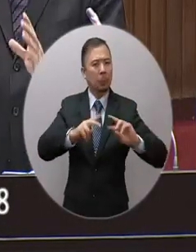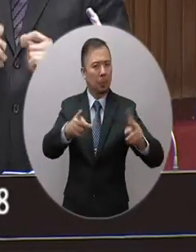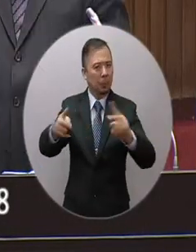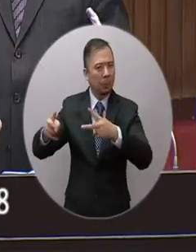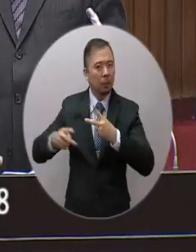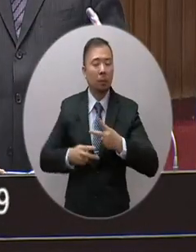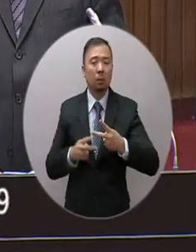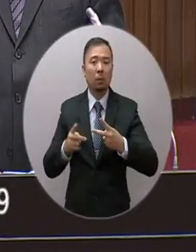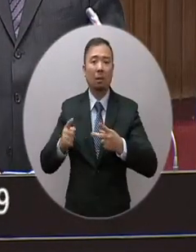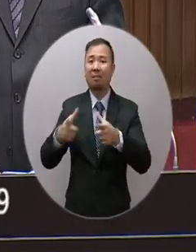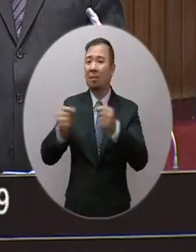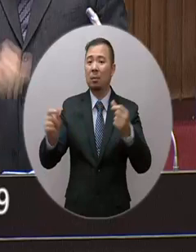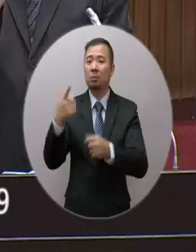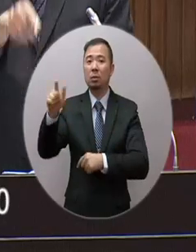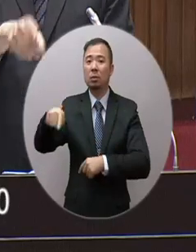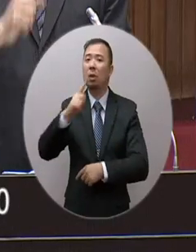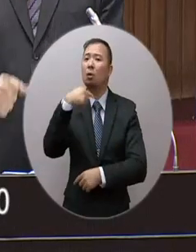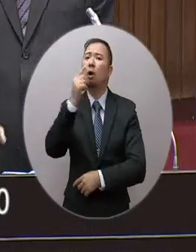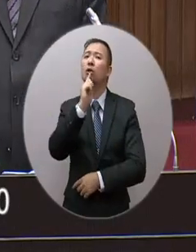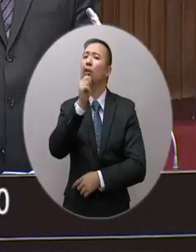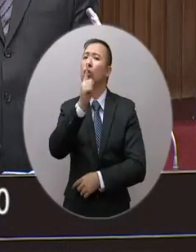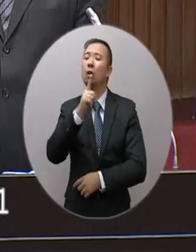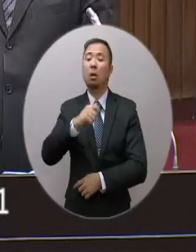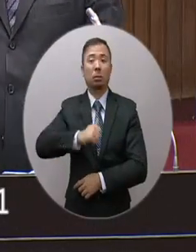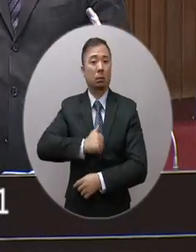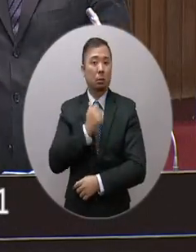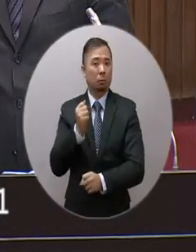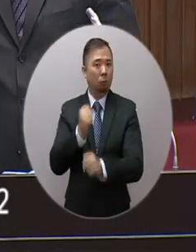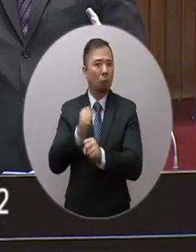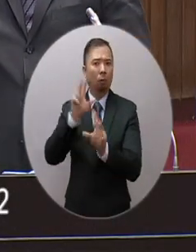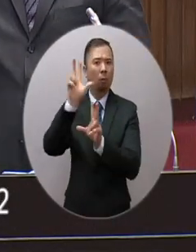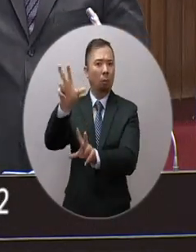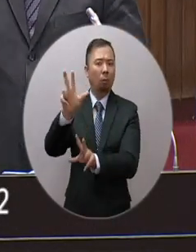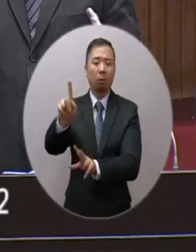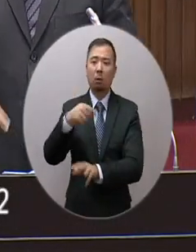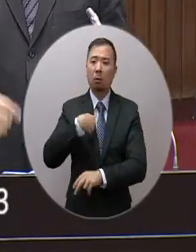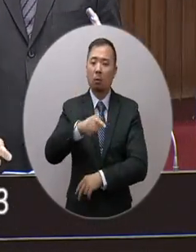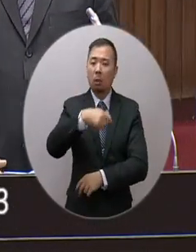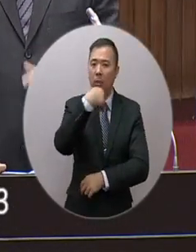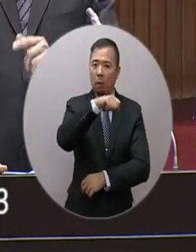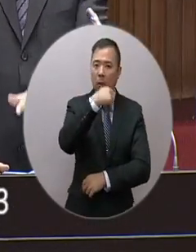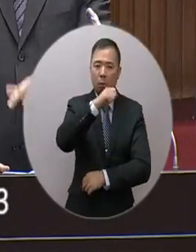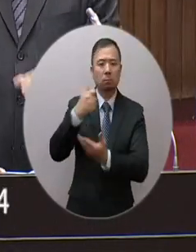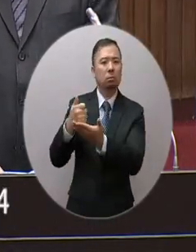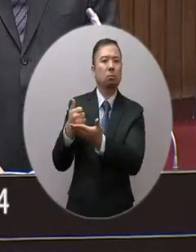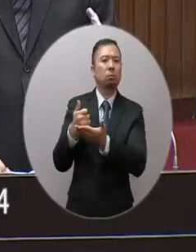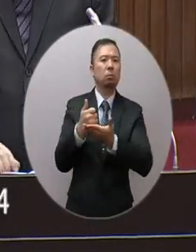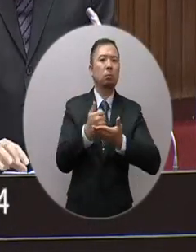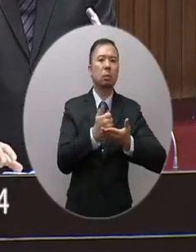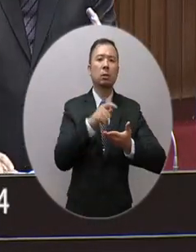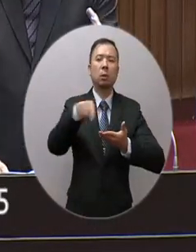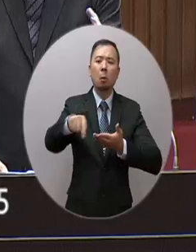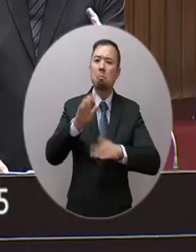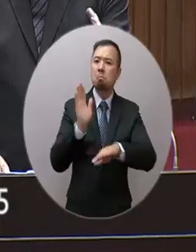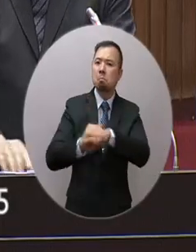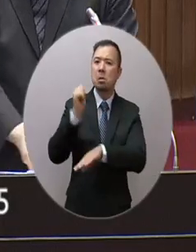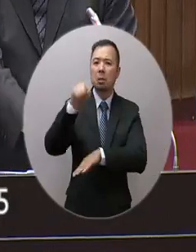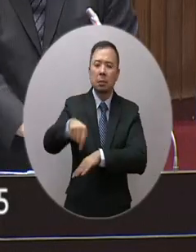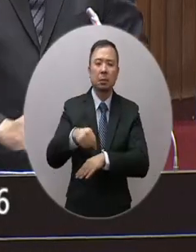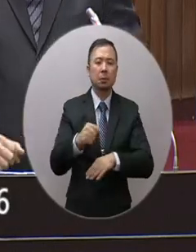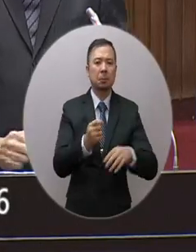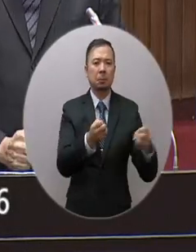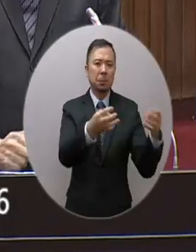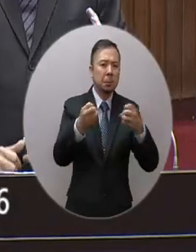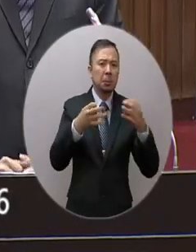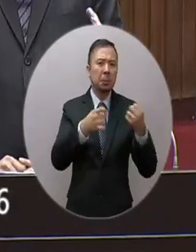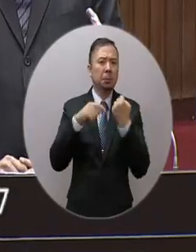只说不做，人因实际在做。咱台湾嘛，邀请因的学者、专家学者来伫遮咧研究。但是你知道